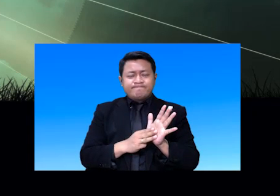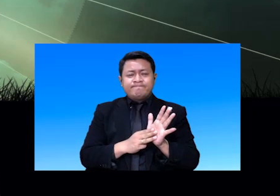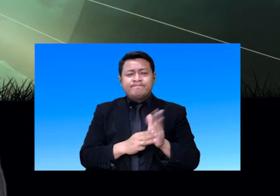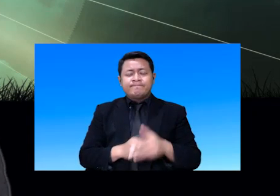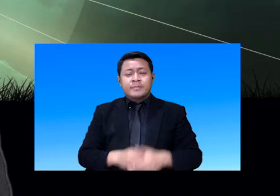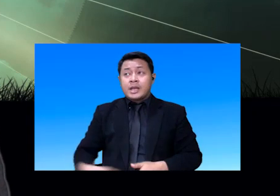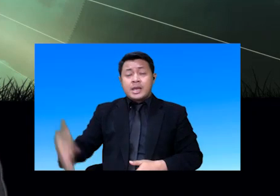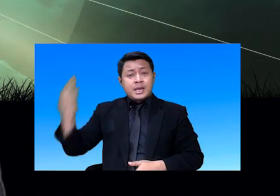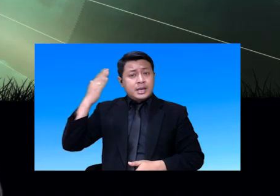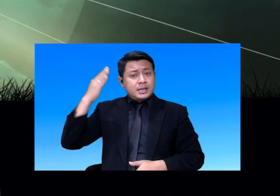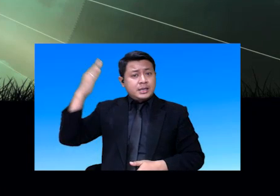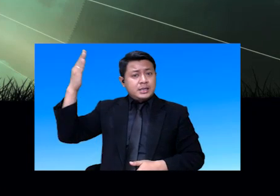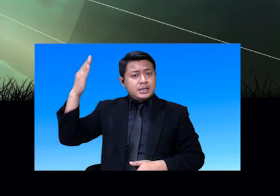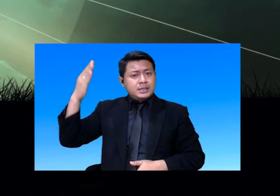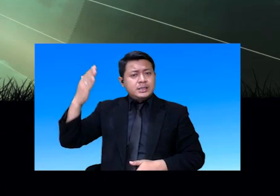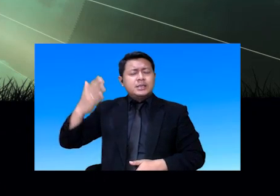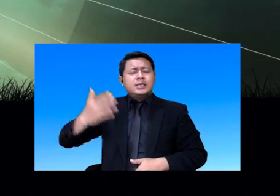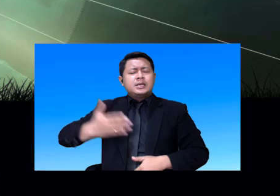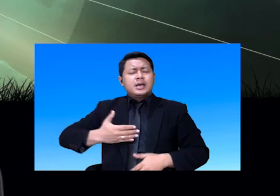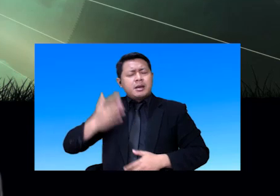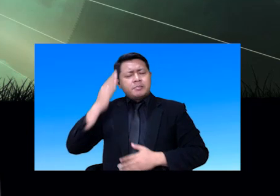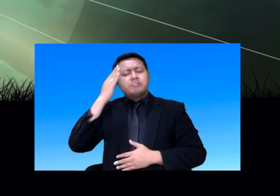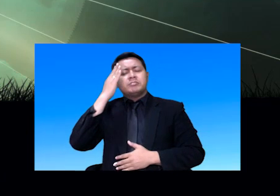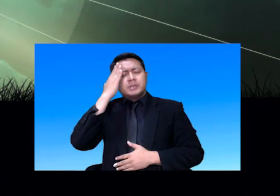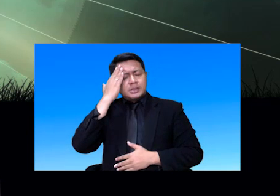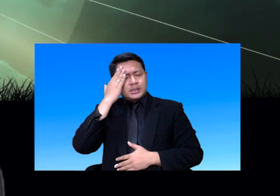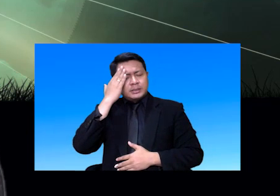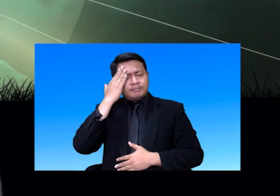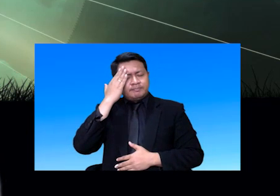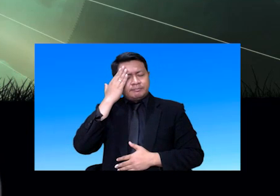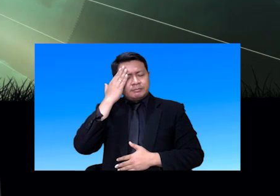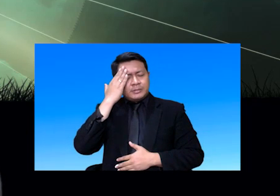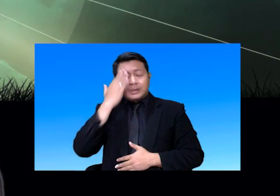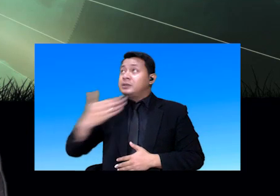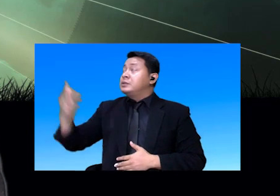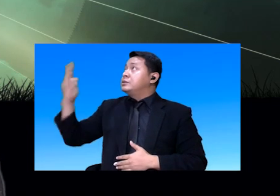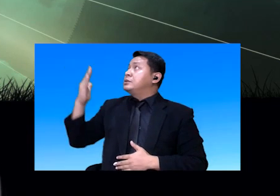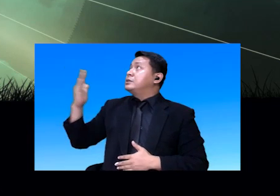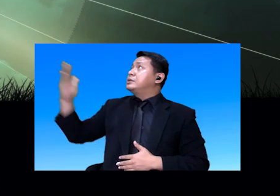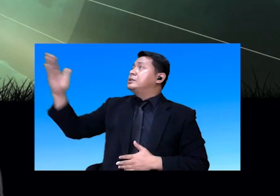Dia mengerti, dia peduli